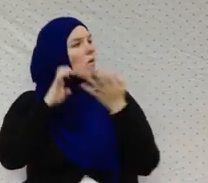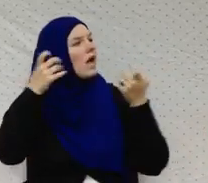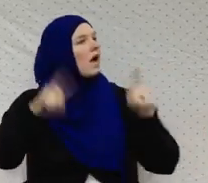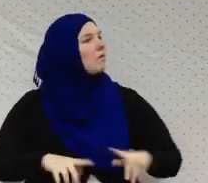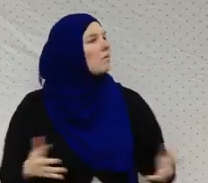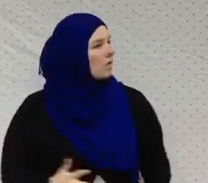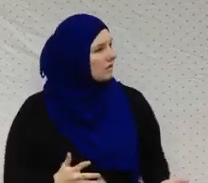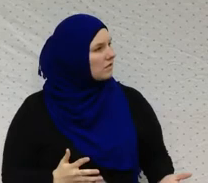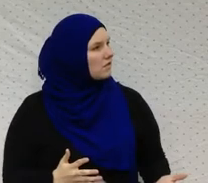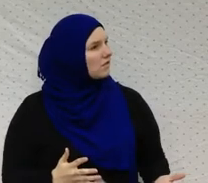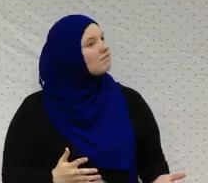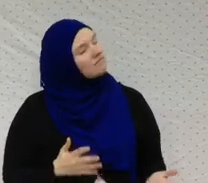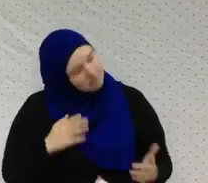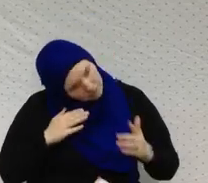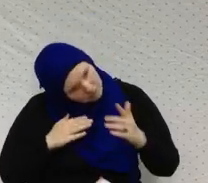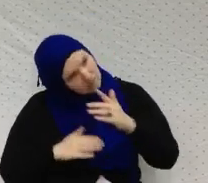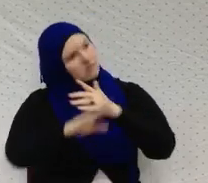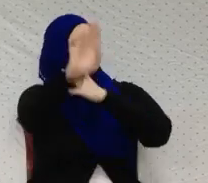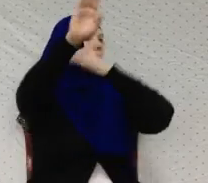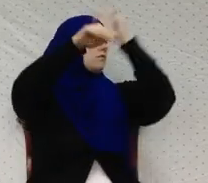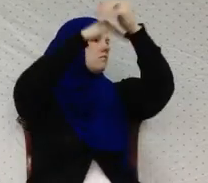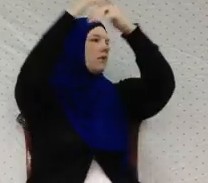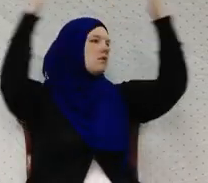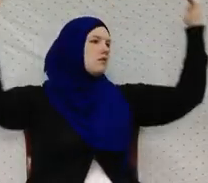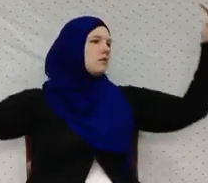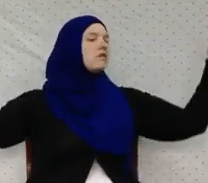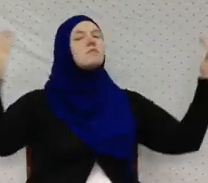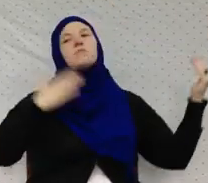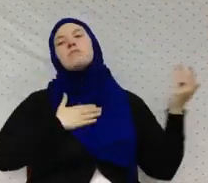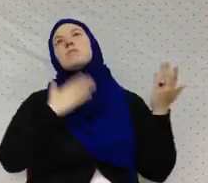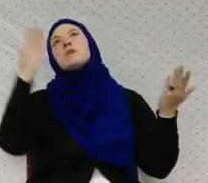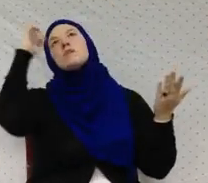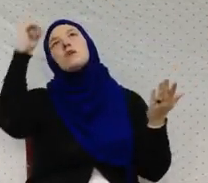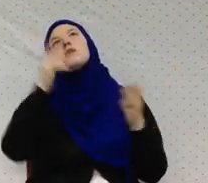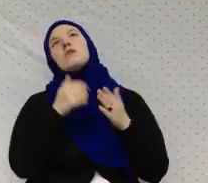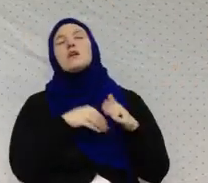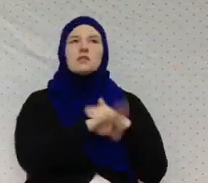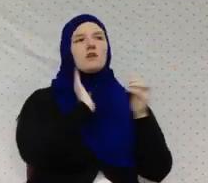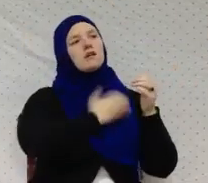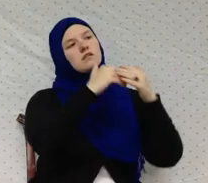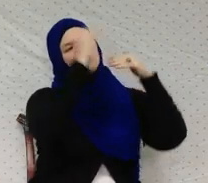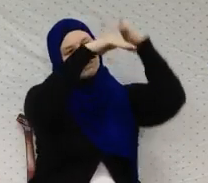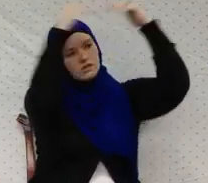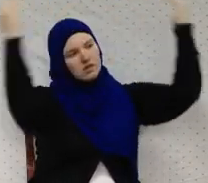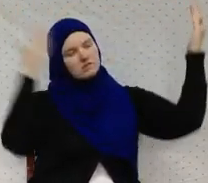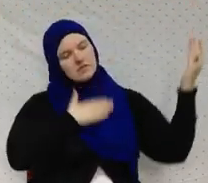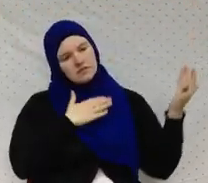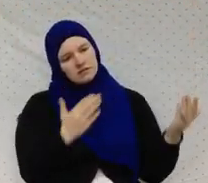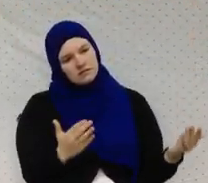ﷺ says to enter them into paradise. May Allah enter us into